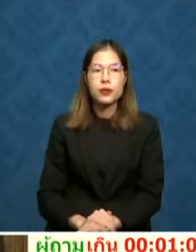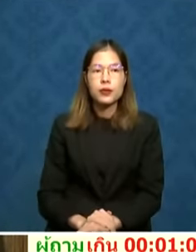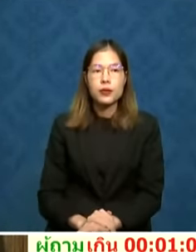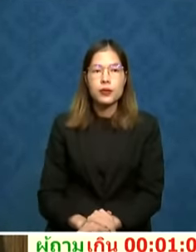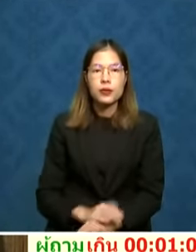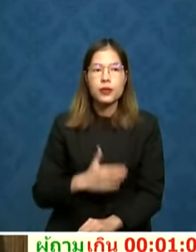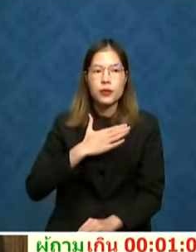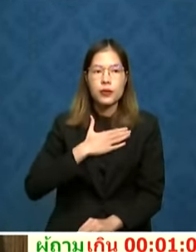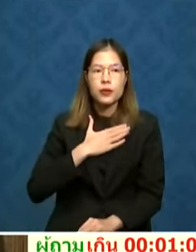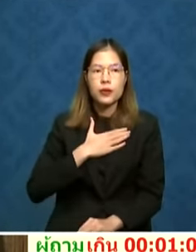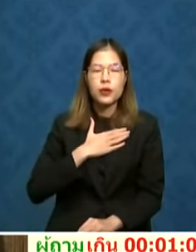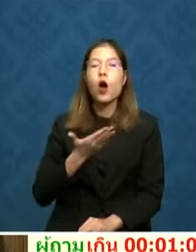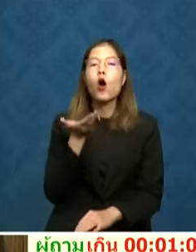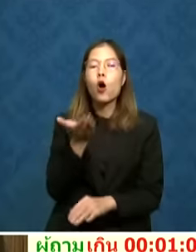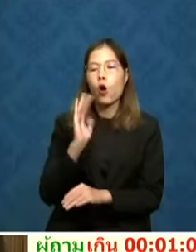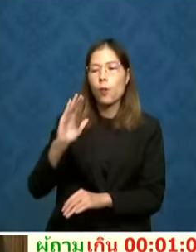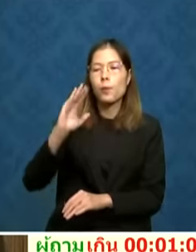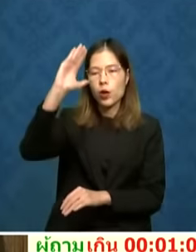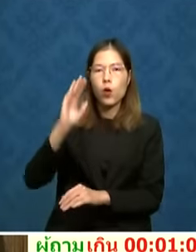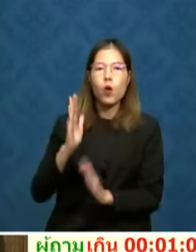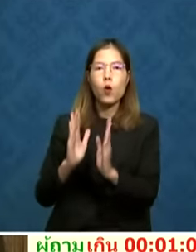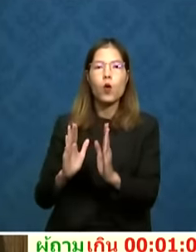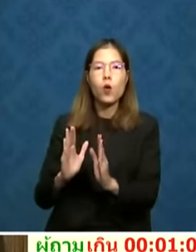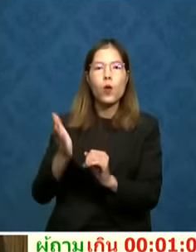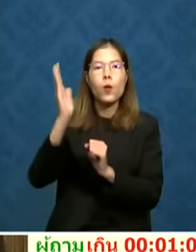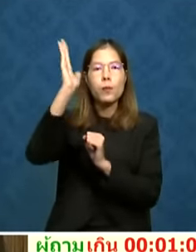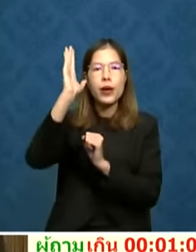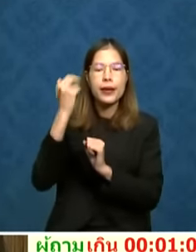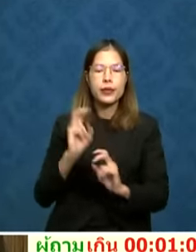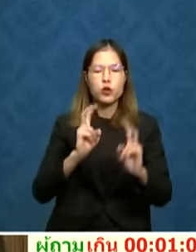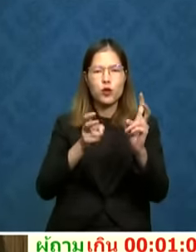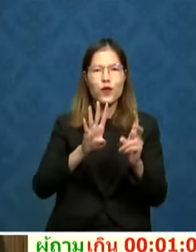เชิผู้ประทวงครบ คณหมอเชญ